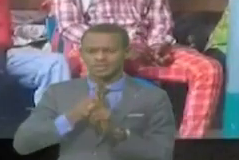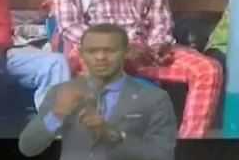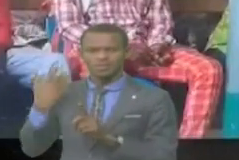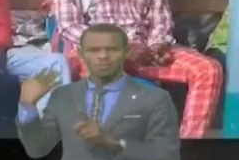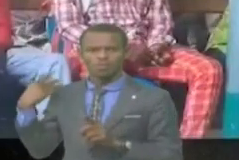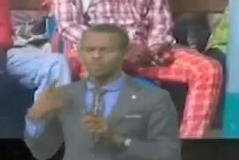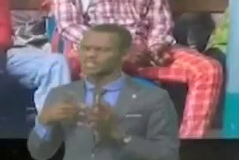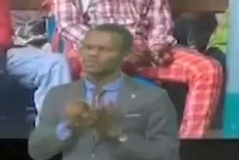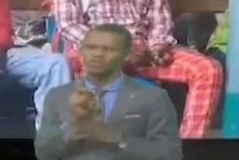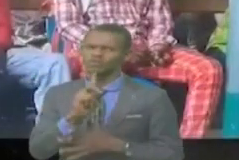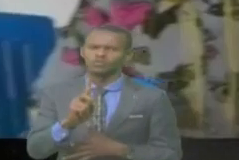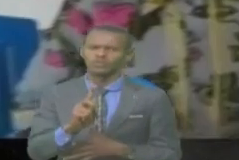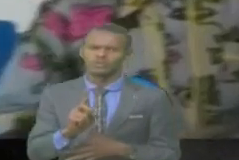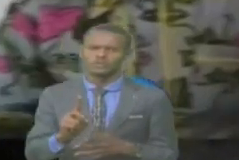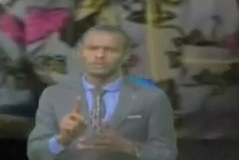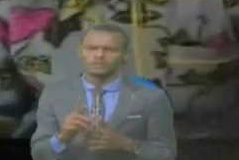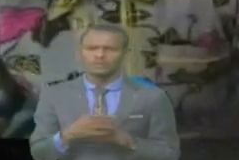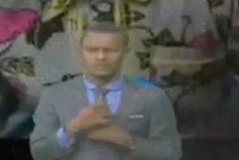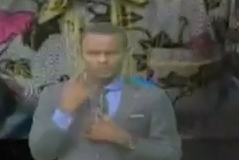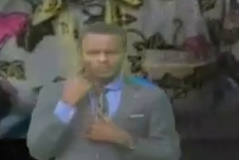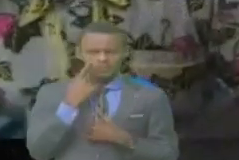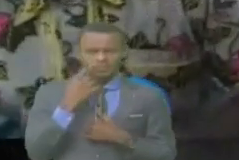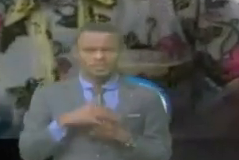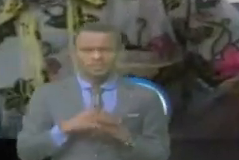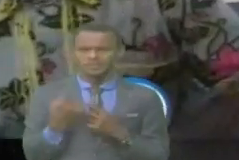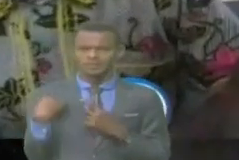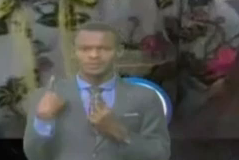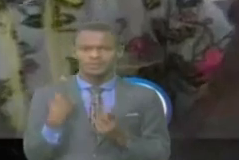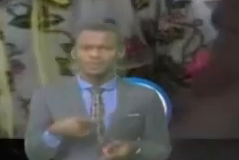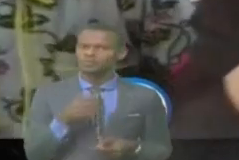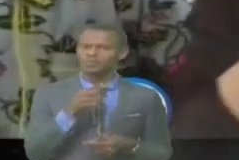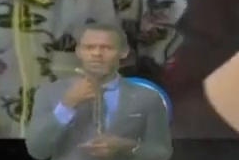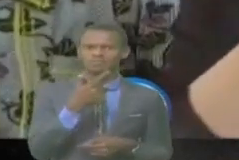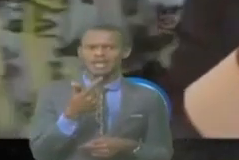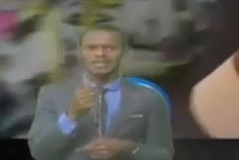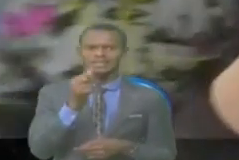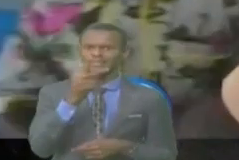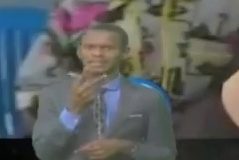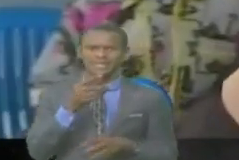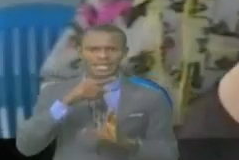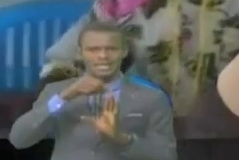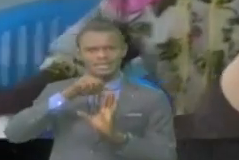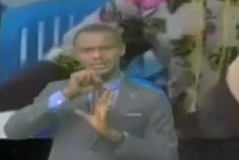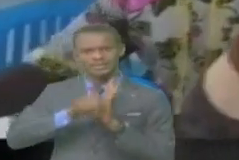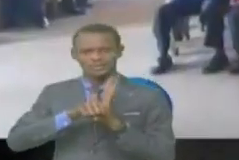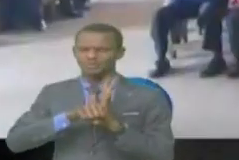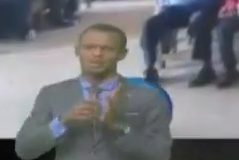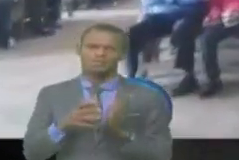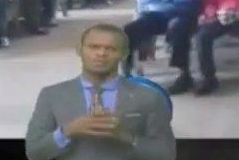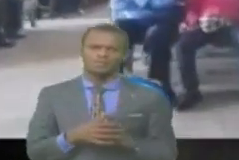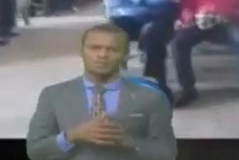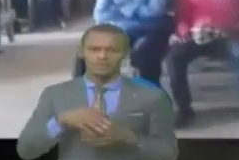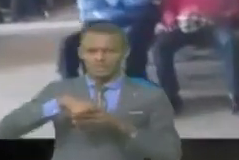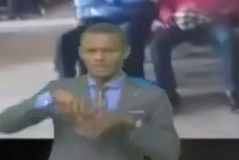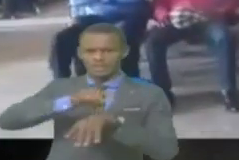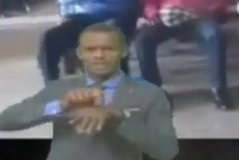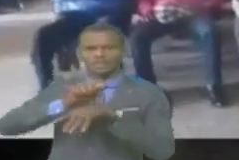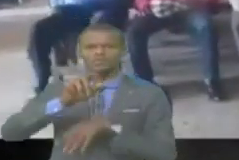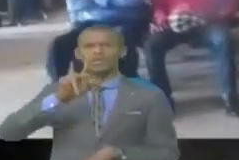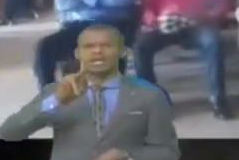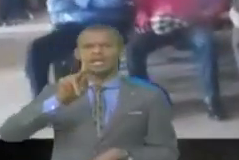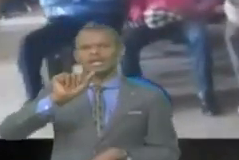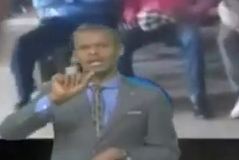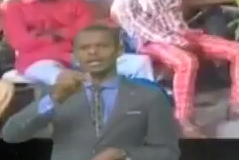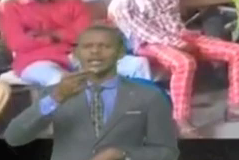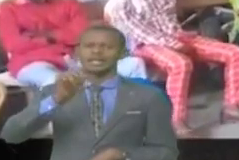de ce mercredi 13 septembre à Kaemba, territoire situé à plus de 1000 km de la capitale Kinshasa. Ainsi en ont